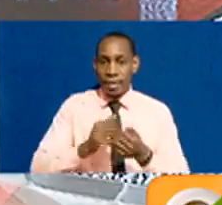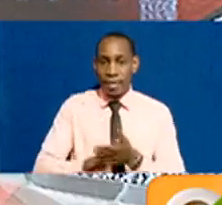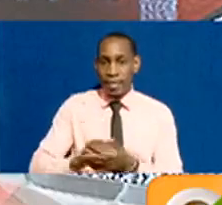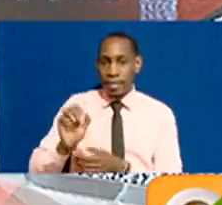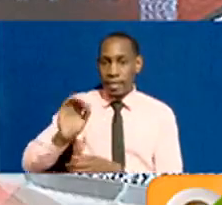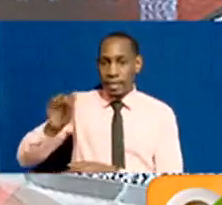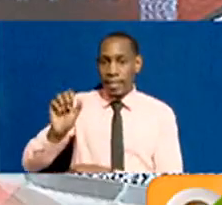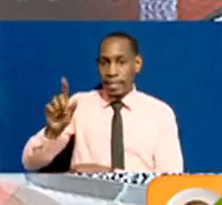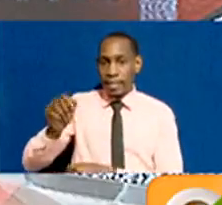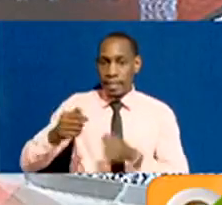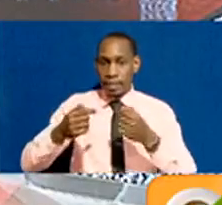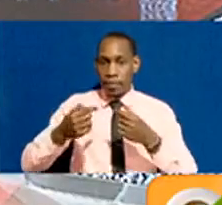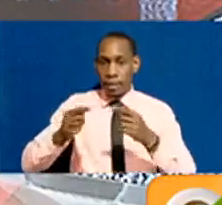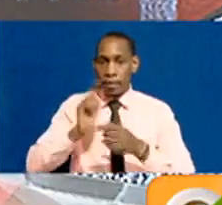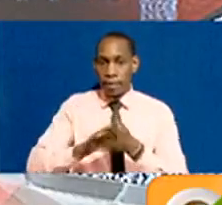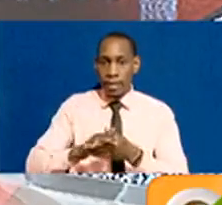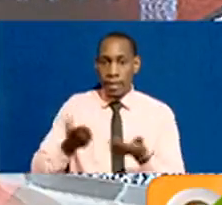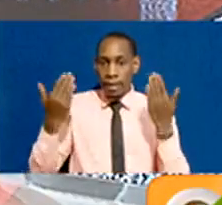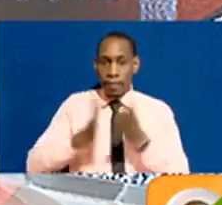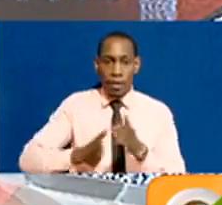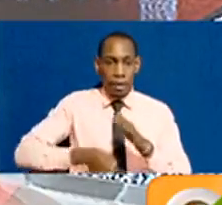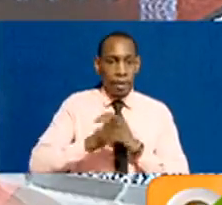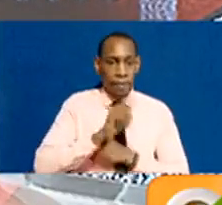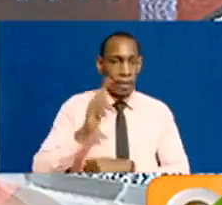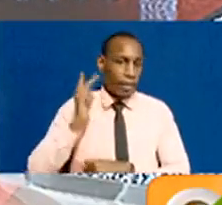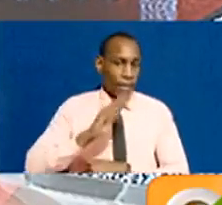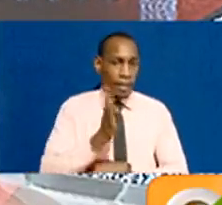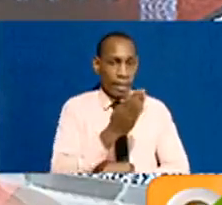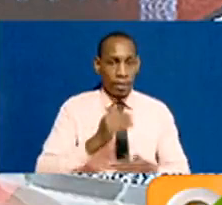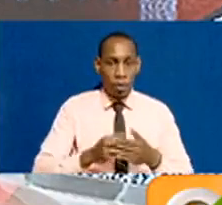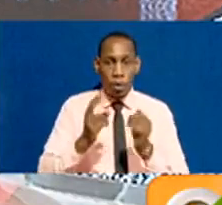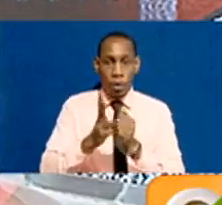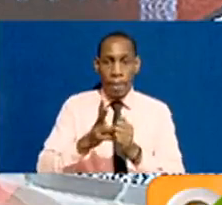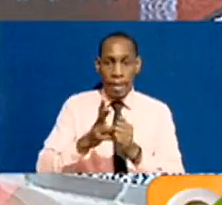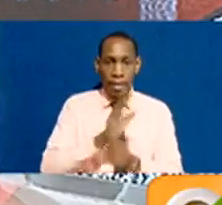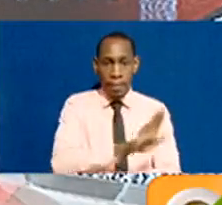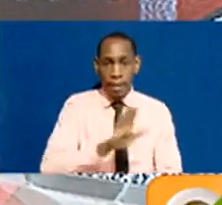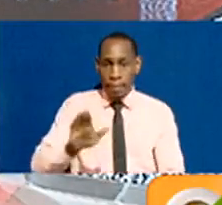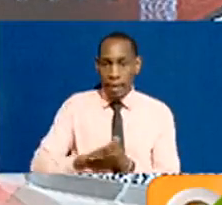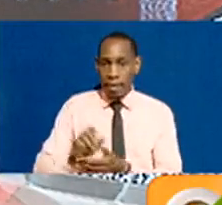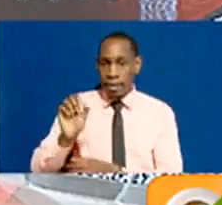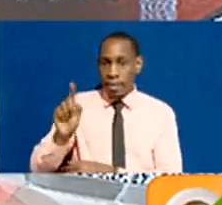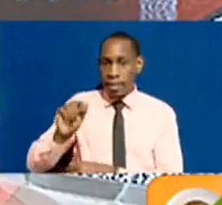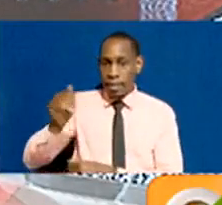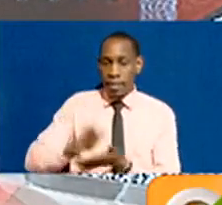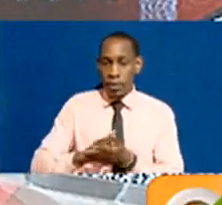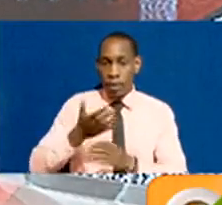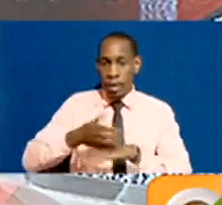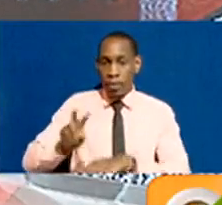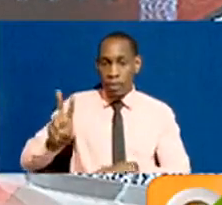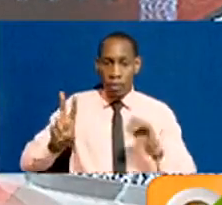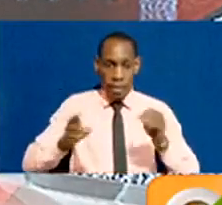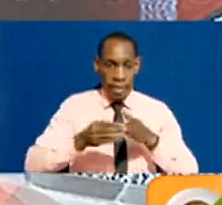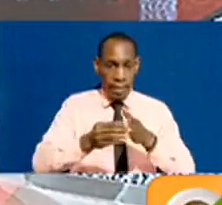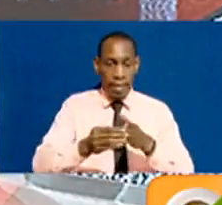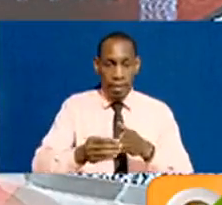City Stars went through to the finals after eliminating Kariobangi Sharks in post-match penalties. City Stars blew a 2-0